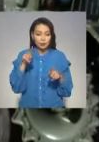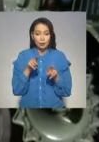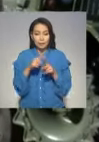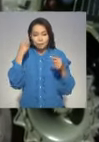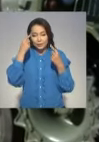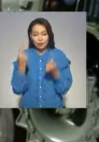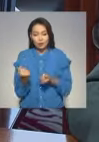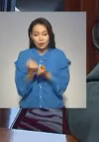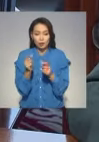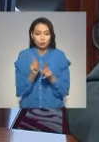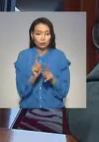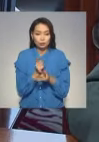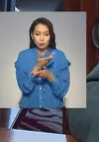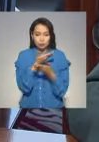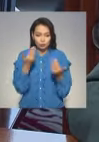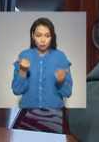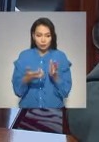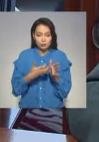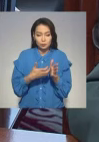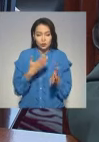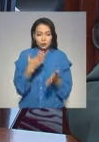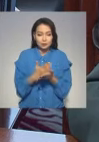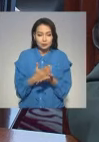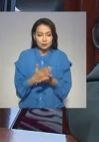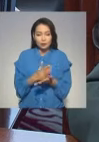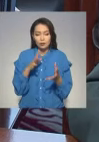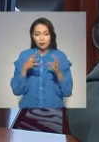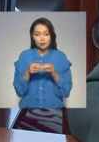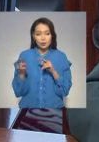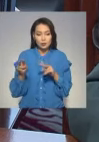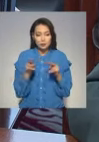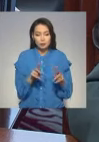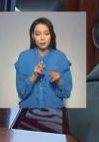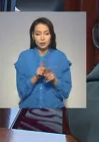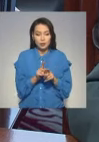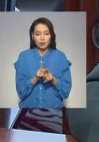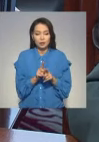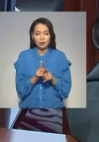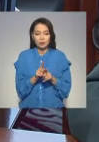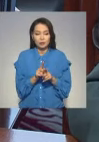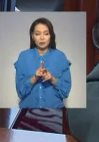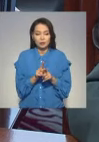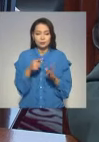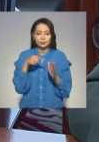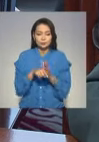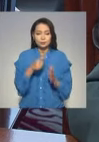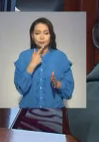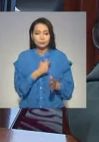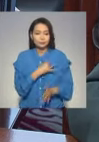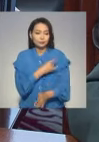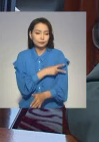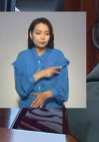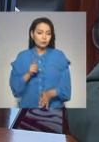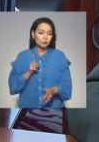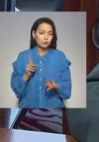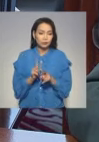да ақсап тұр дейді. Арнайы динамикалық бақылау тобына енгізілген әскерилердің тәуліктік нарядқа, оның ішінде қарумен кезекшілікке түсуіне